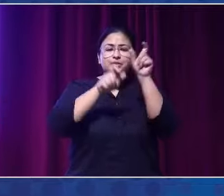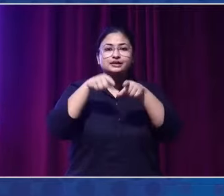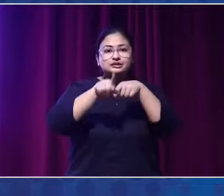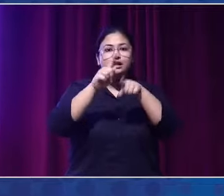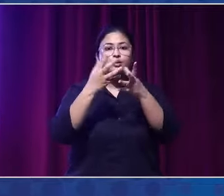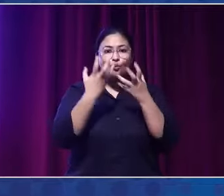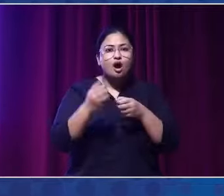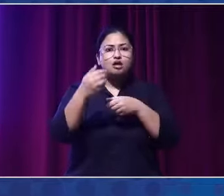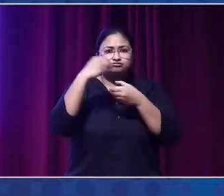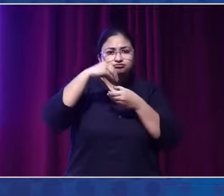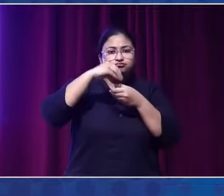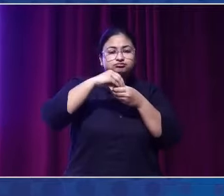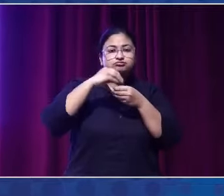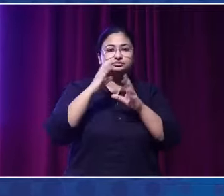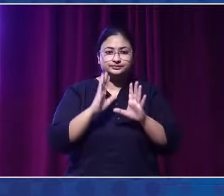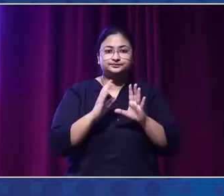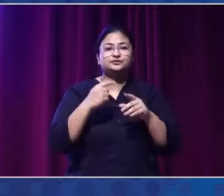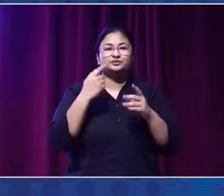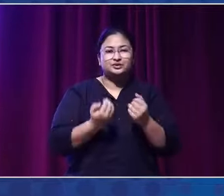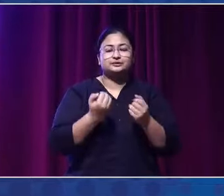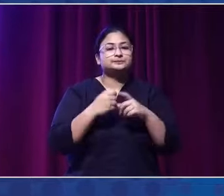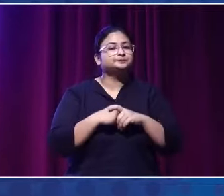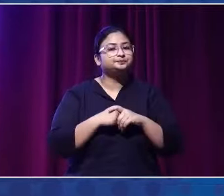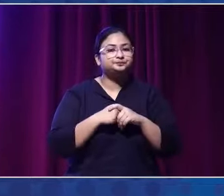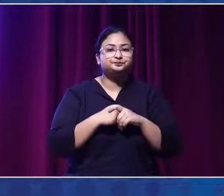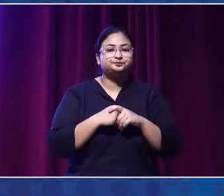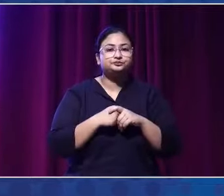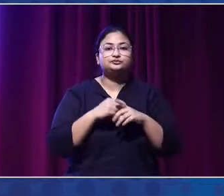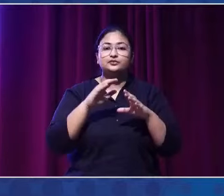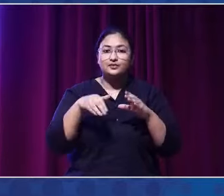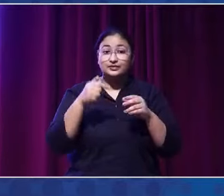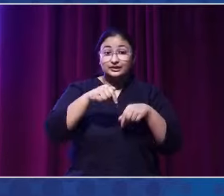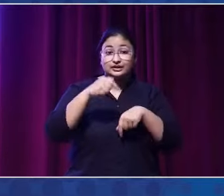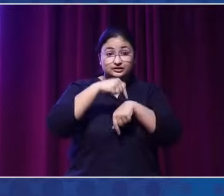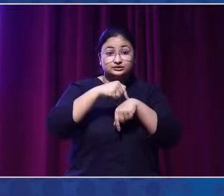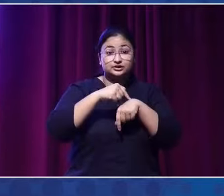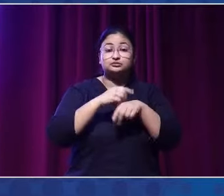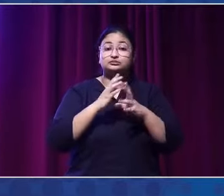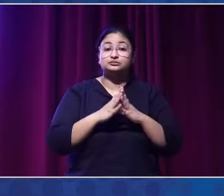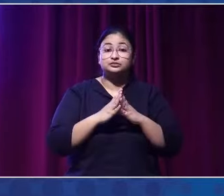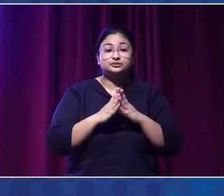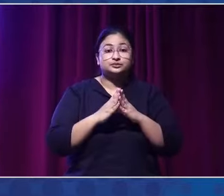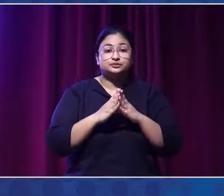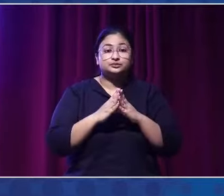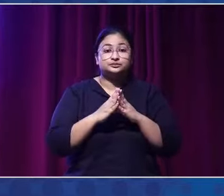माहौल उन्हें खराब करते हैं, उसके बारे में भी बात करेंगे। Next, this time largest